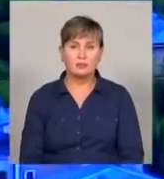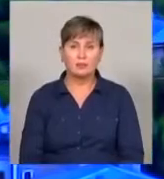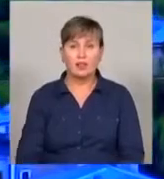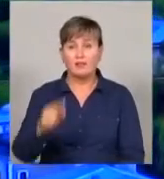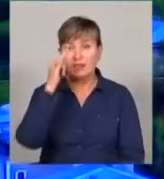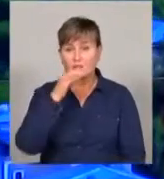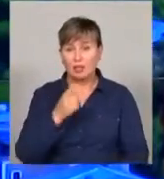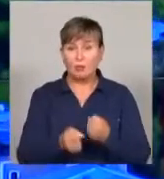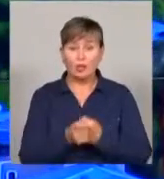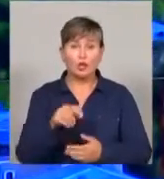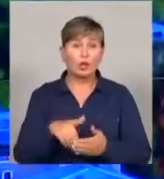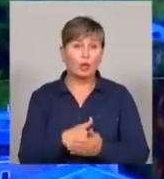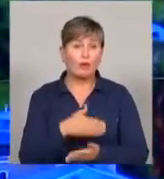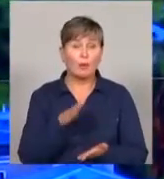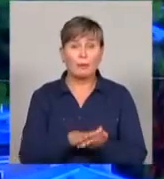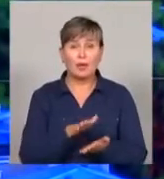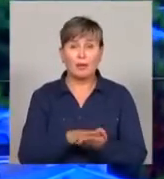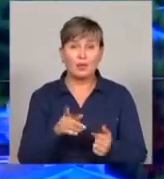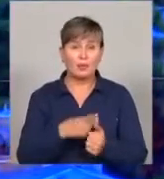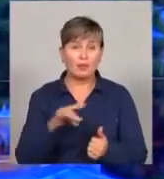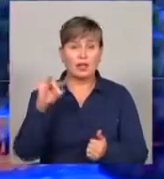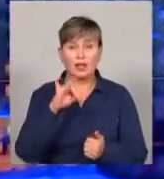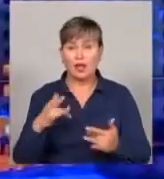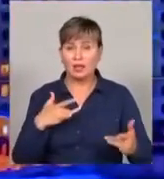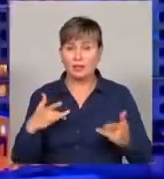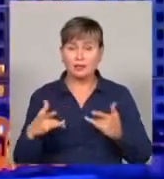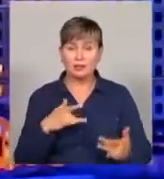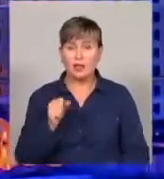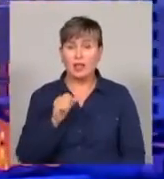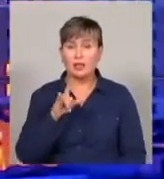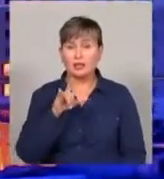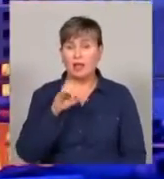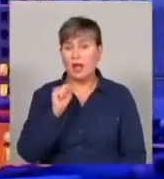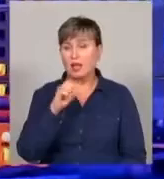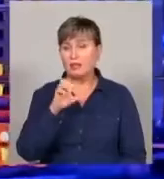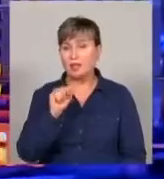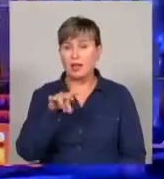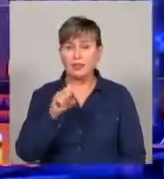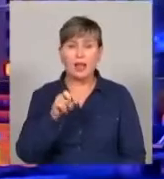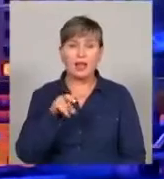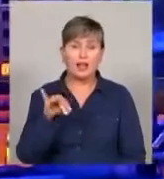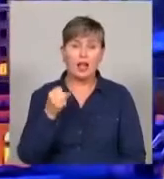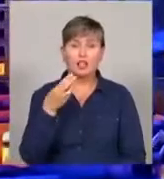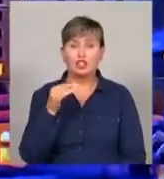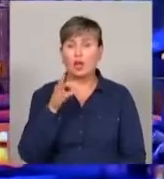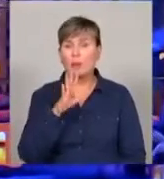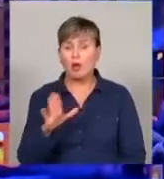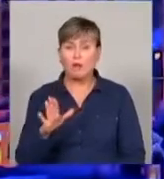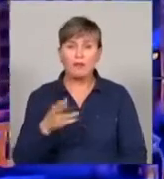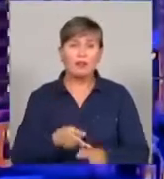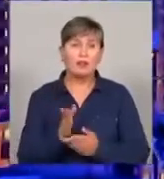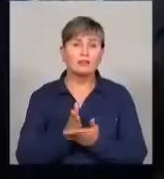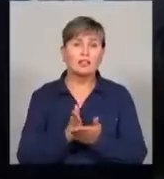В Казахстане появится новая премия имени легендарного артиста Асанали Ашимова. Она будет присуждаться за выдающиеся заслуги в